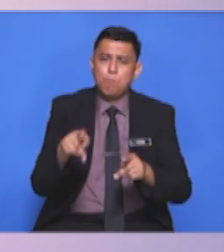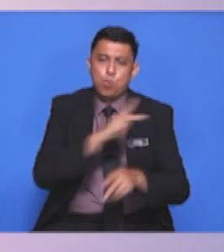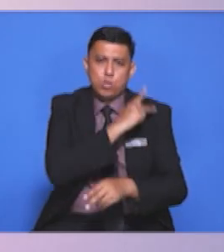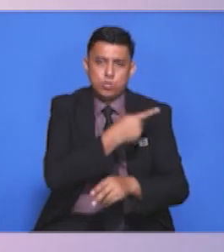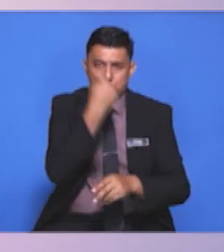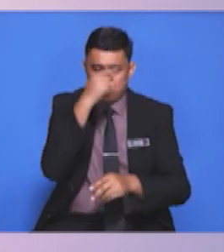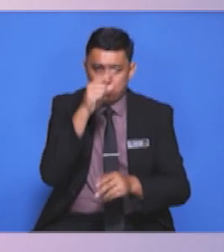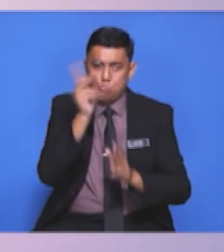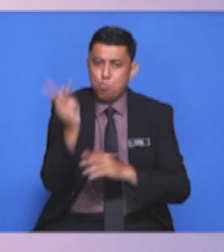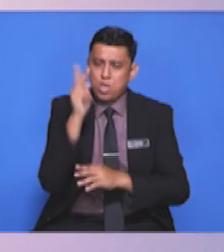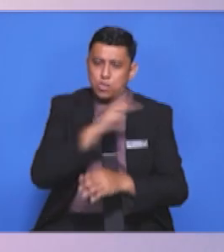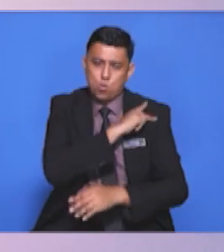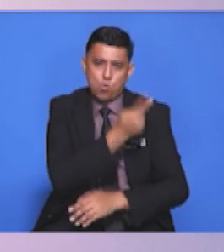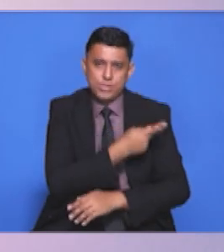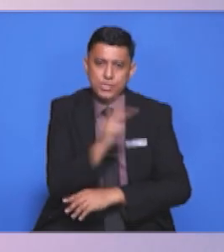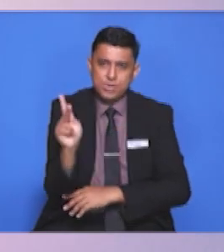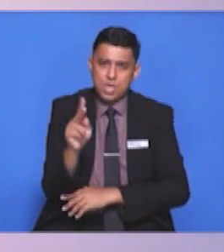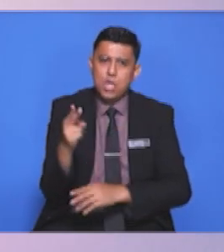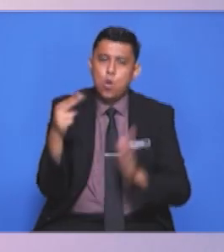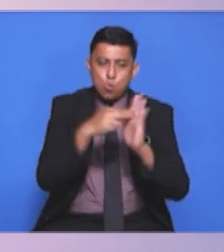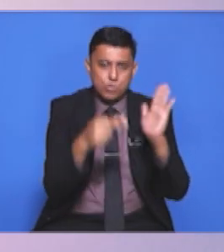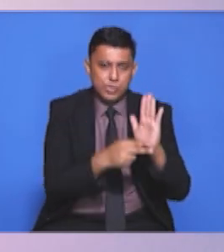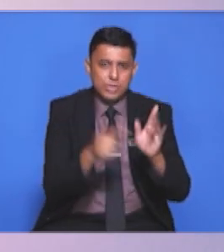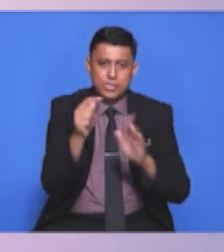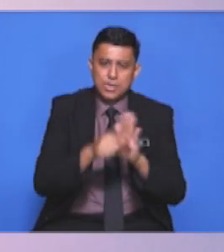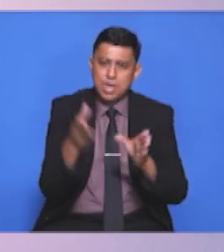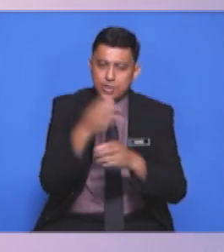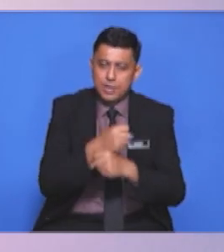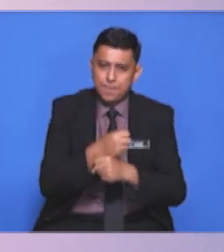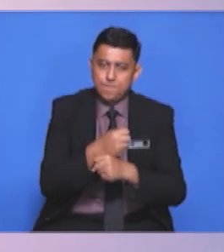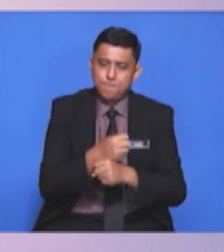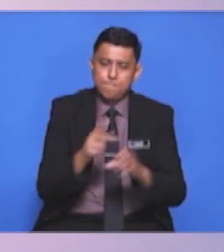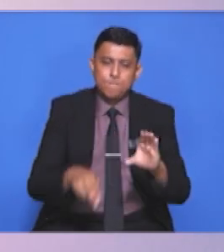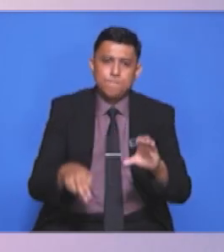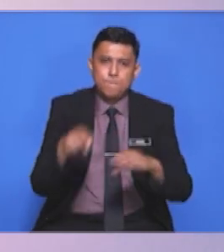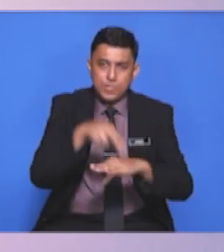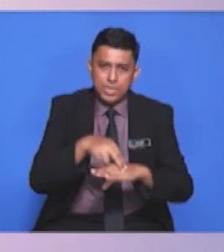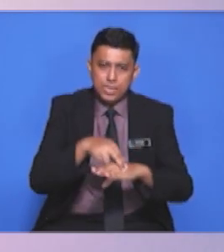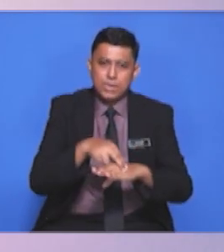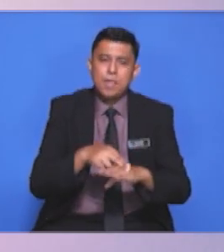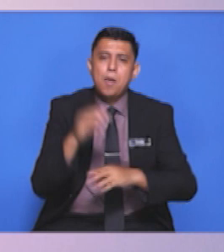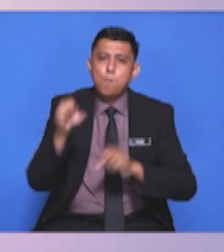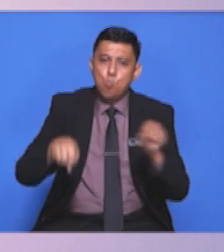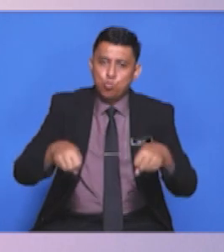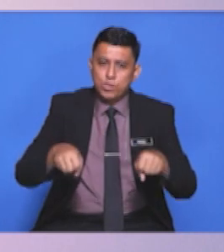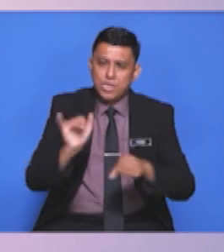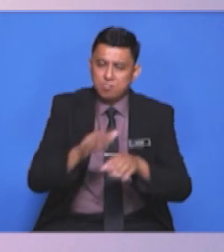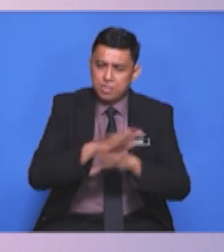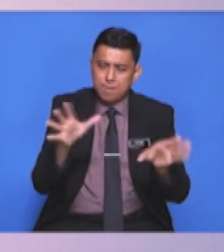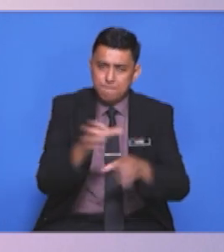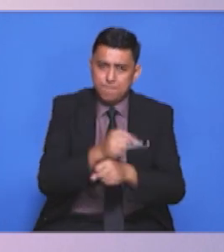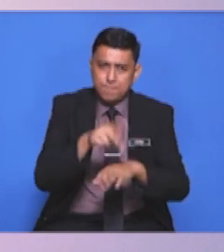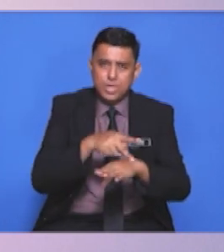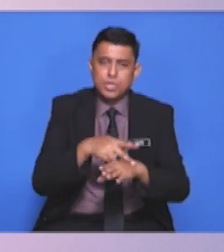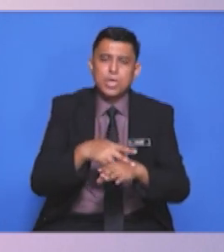undang-undang terhadap menunggang motosikal yang tidak memakai topi keledang mendapat sokongan daripada